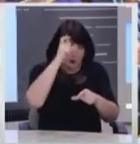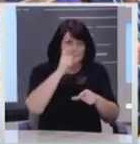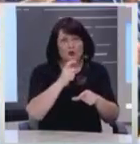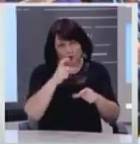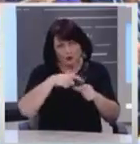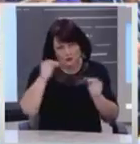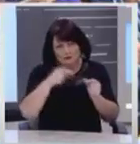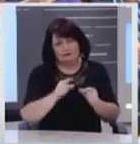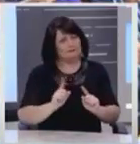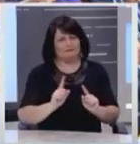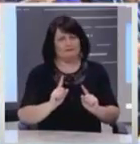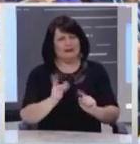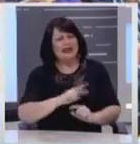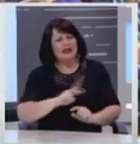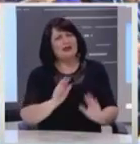Εδώ και ένα χρόνο περίπου